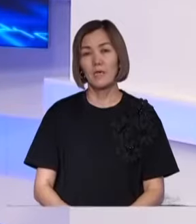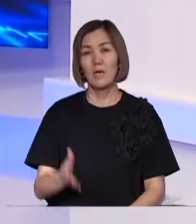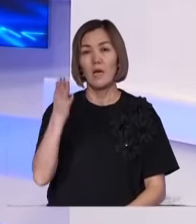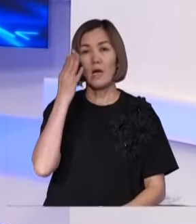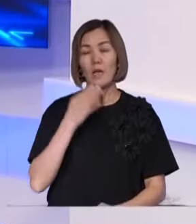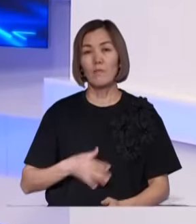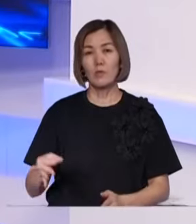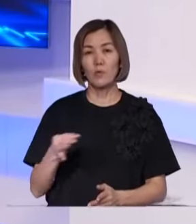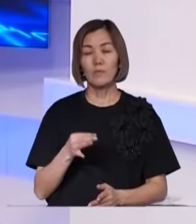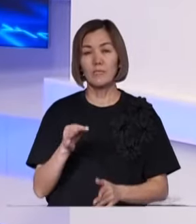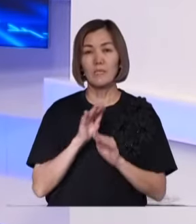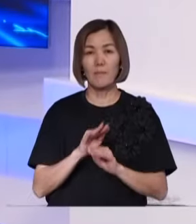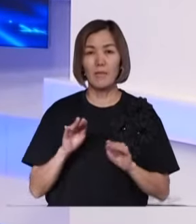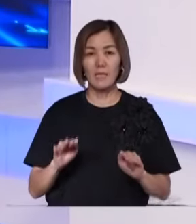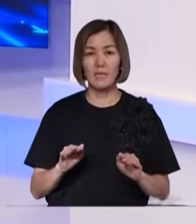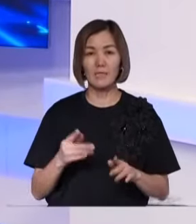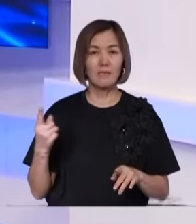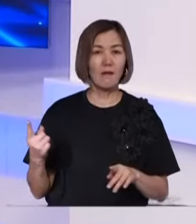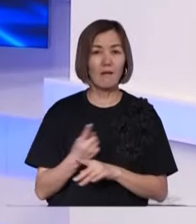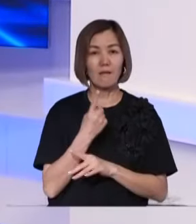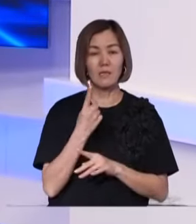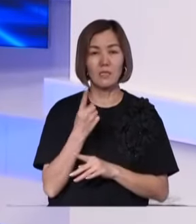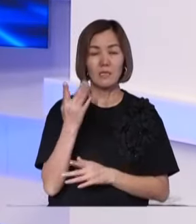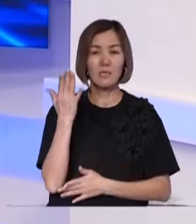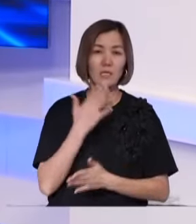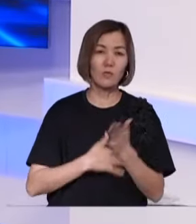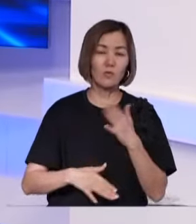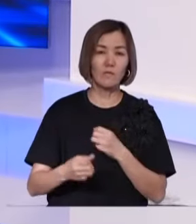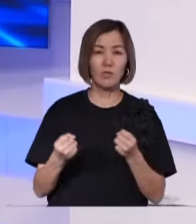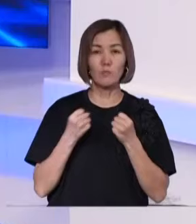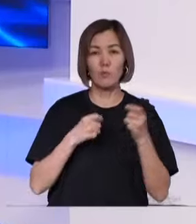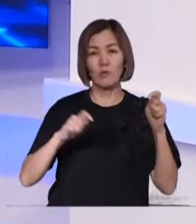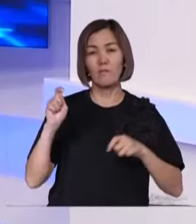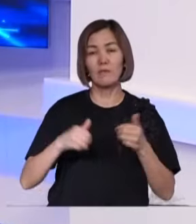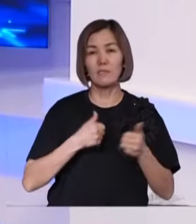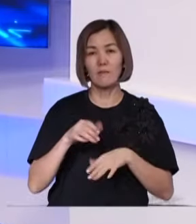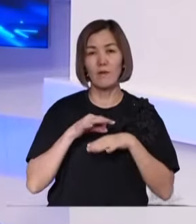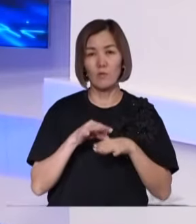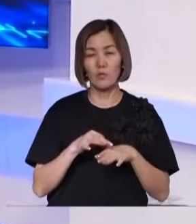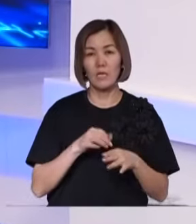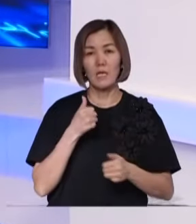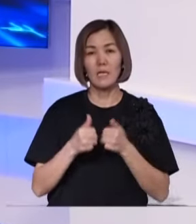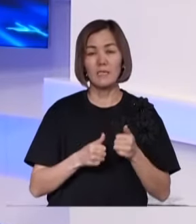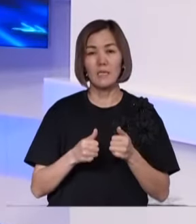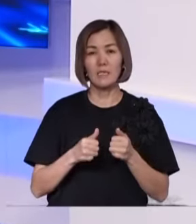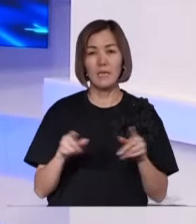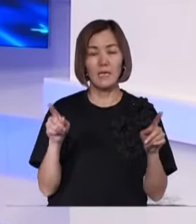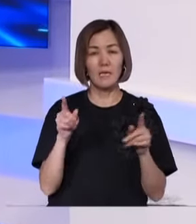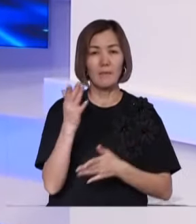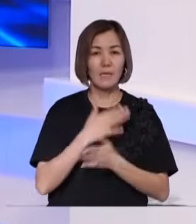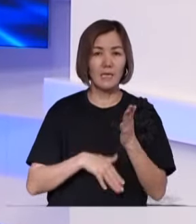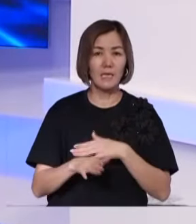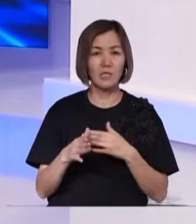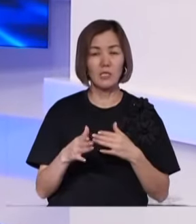Баршаға тең мүмкіндік. Алматы облысында балалар арасында алғаш рет инклюзивті спорт фестивалі өтті. Сайысқа өңірдегі ерекше